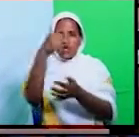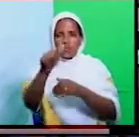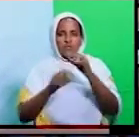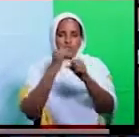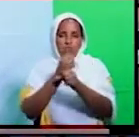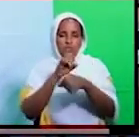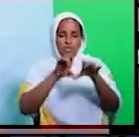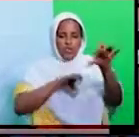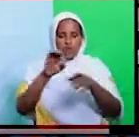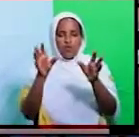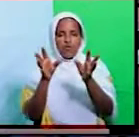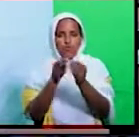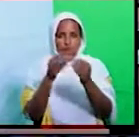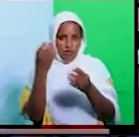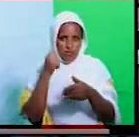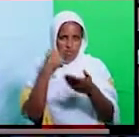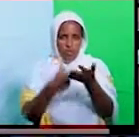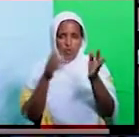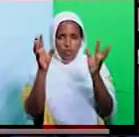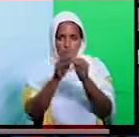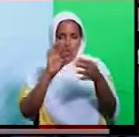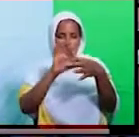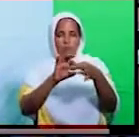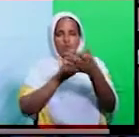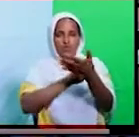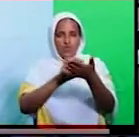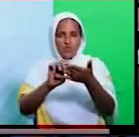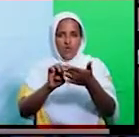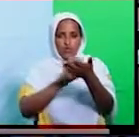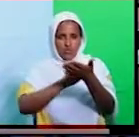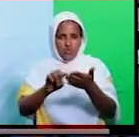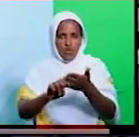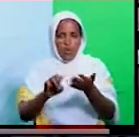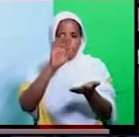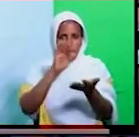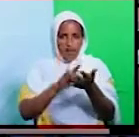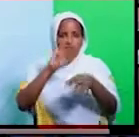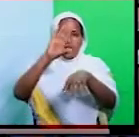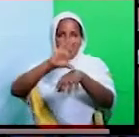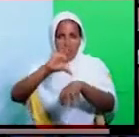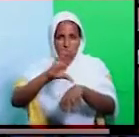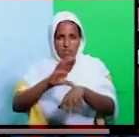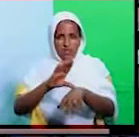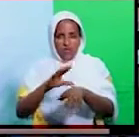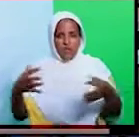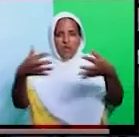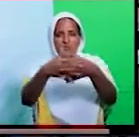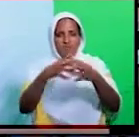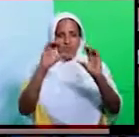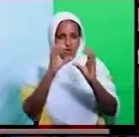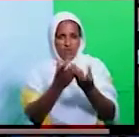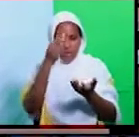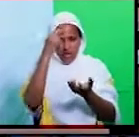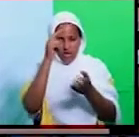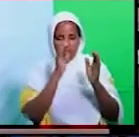ነግሯቸዋል። ሊያርግ ባለበት ጊዜ ቅዱሳን ሐዋርያት ጌታችንን እንዲህ ብለው ጠየቁት። እነርሱም በተሰበሰቡ ጊዜ ጌታ ሆይ